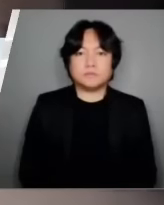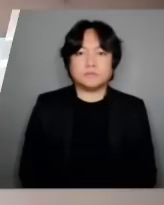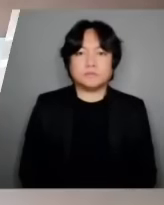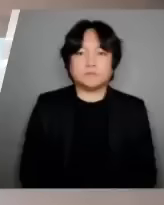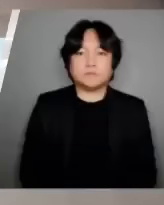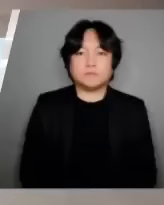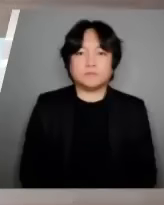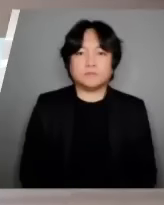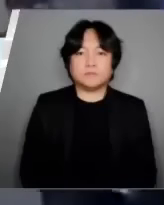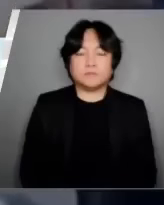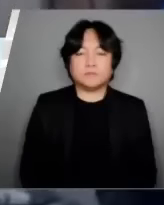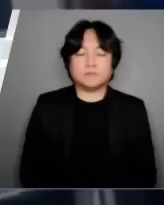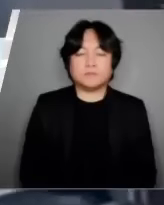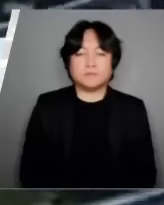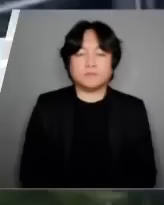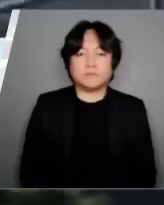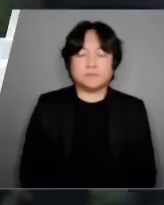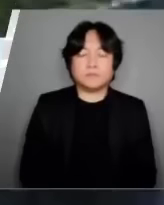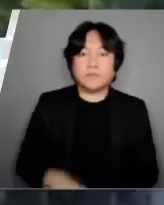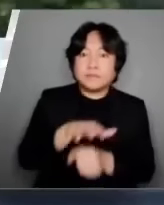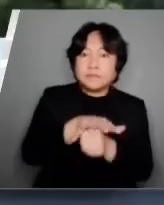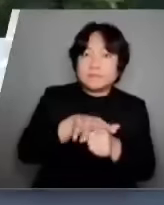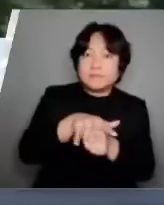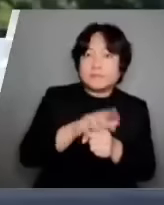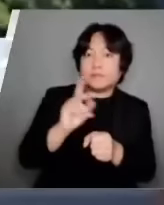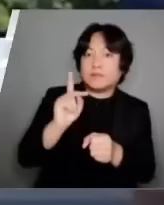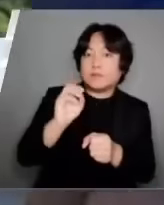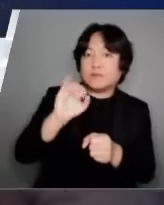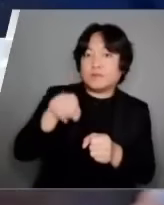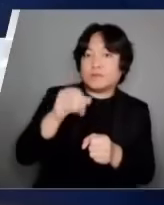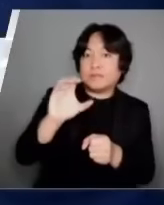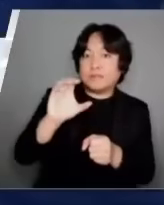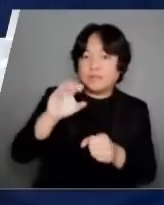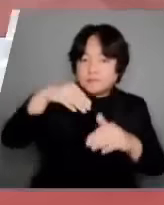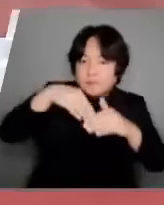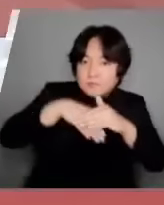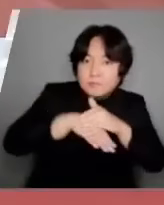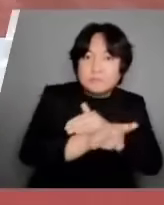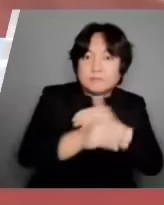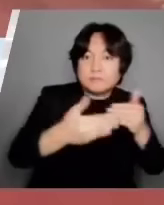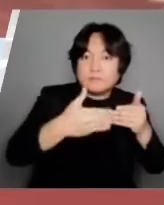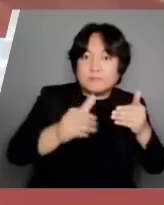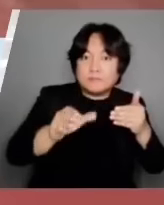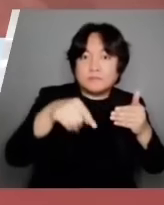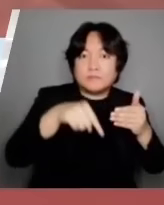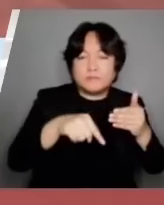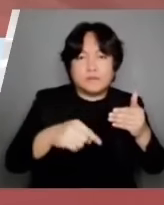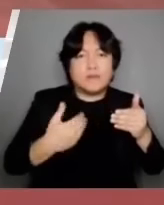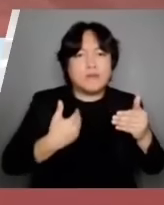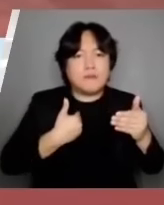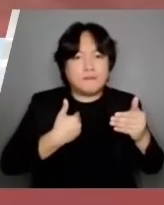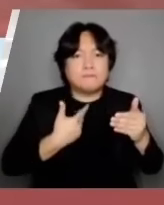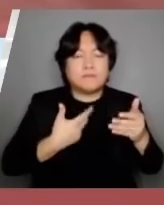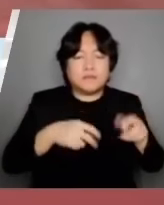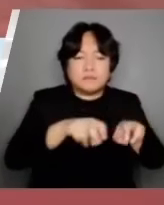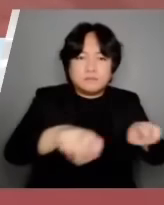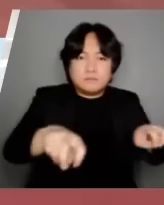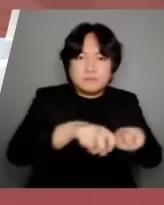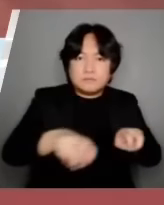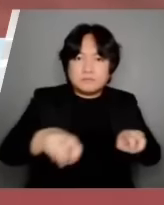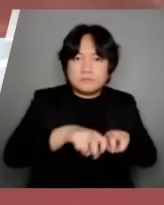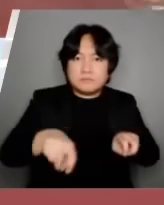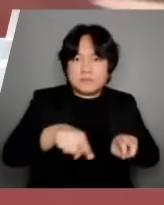Pagpasok sa gate ng compound ng Kingdom of Jesus Christ sa Davao, may mga makikita ng tolda kung saan naroon ang ilang miyembro